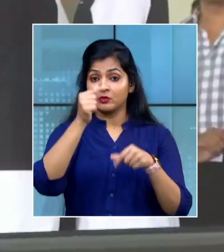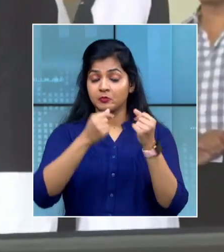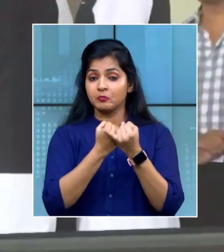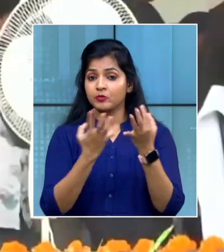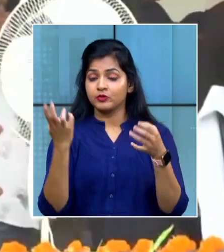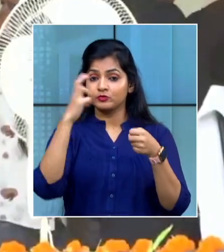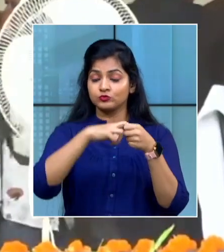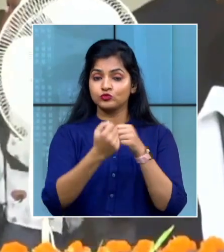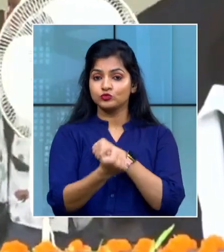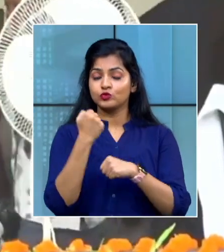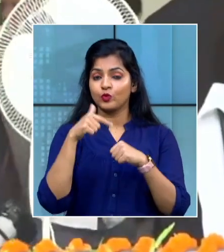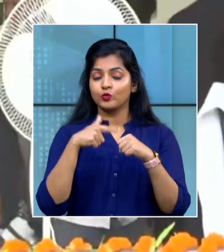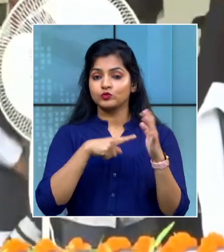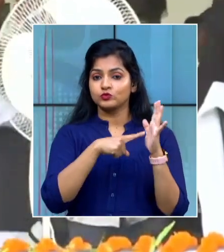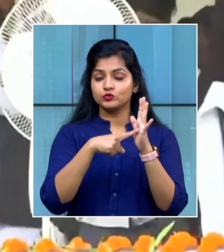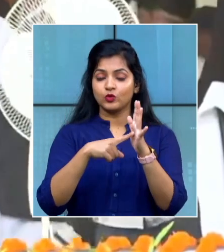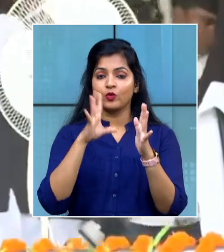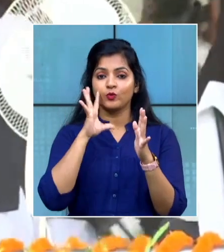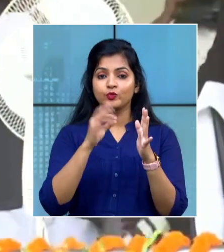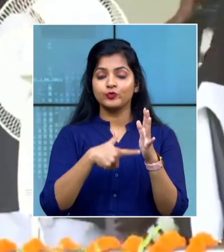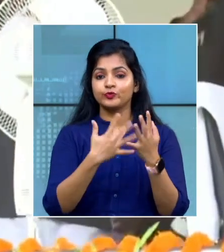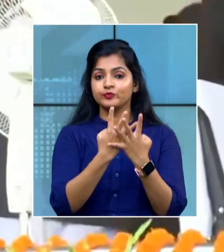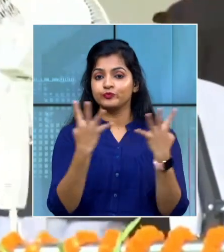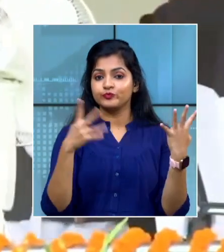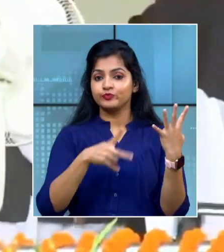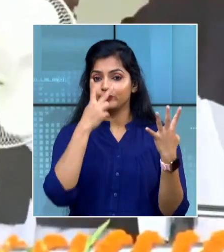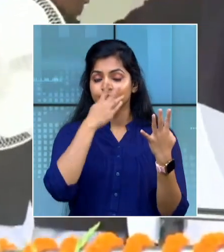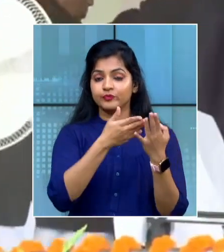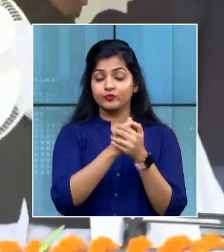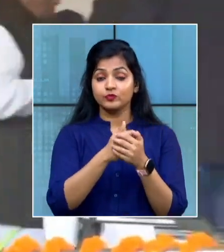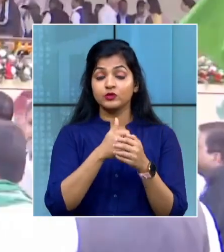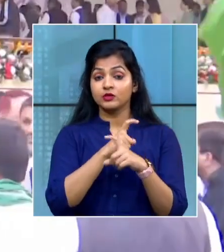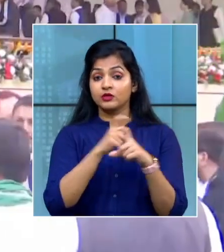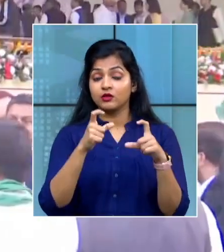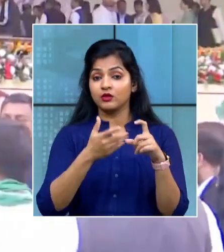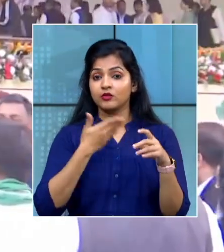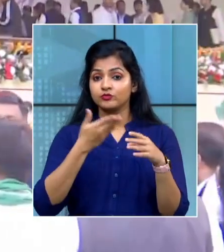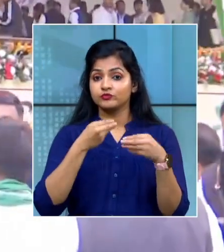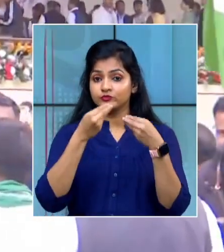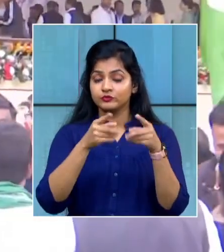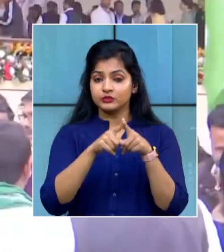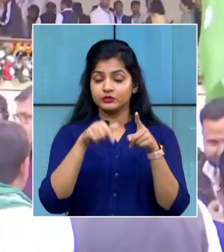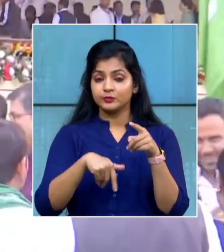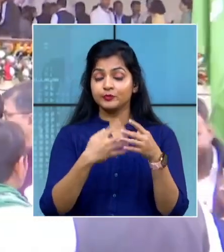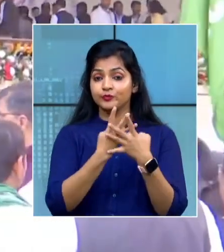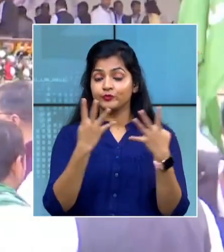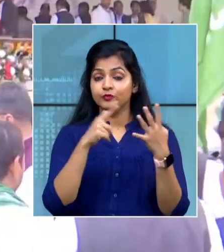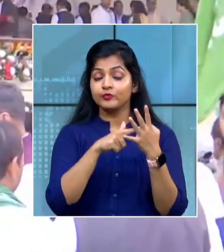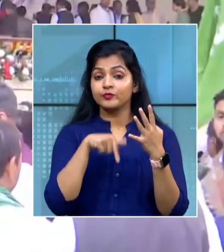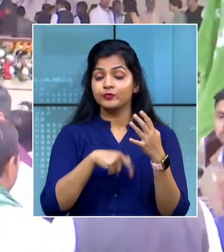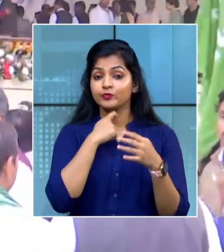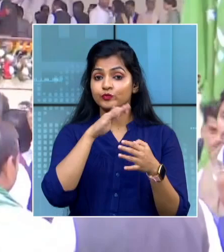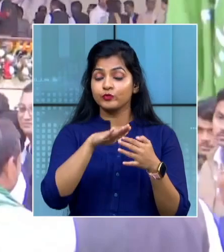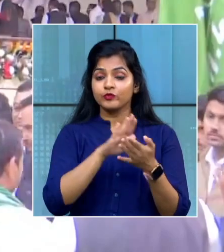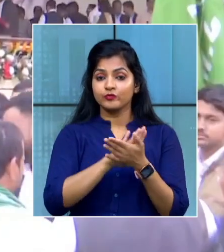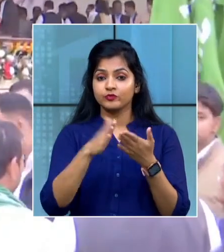വേദി മാറുകയായിരുന്നു. കൃത്യമായ സന്ദേശം കൂടി നൽകിക്കൊണ്ടുകൂടിയാണ് ഈ സത്യപ്രതിജ്ഞാ ചടങ്ങുകൾ സമാപിച്ചത്. എന്നാൽ